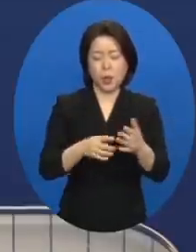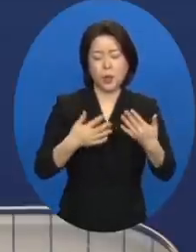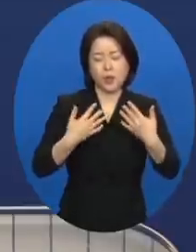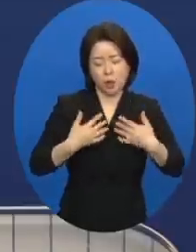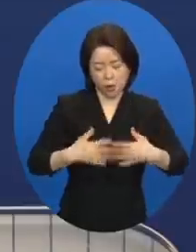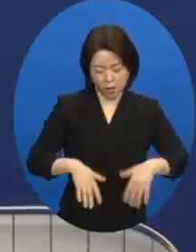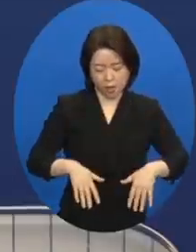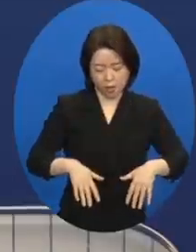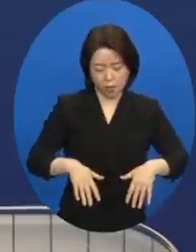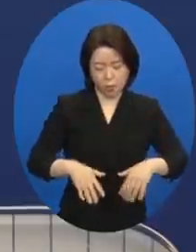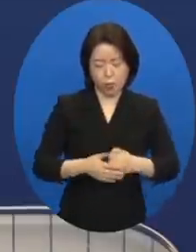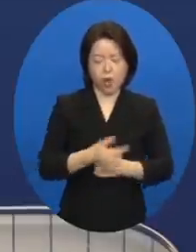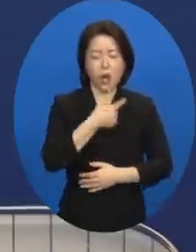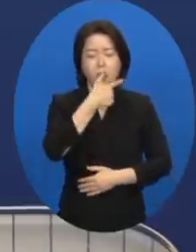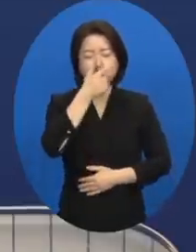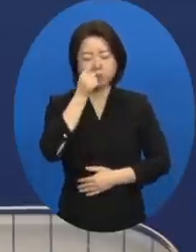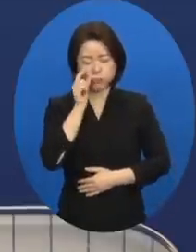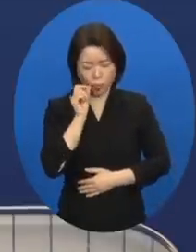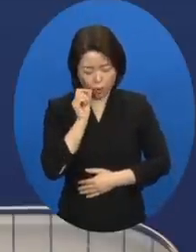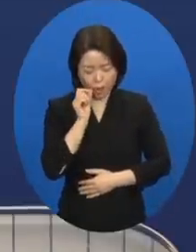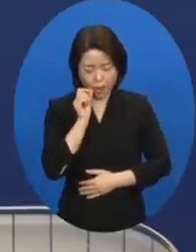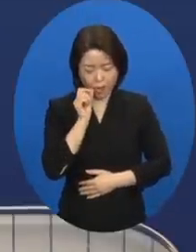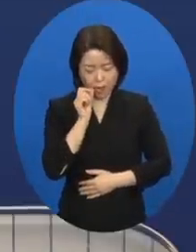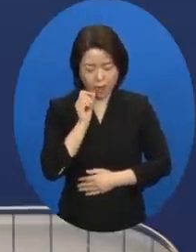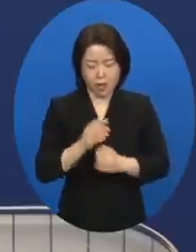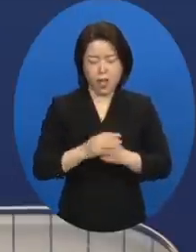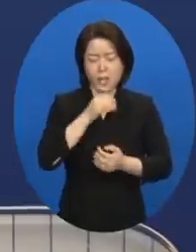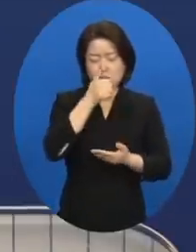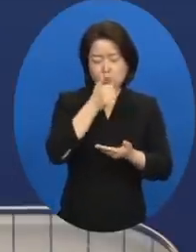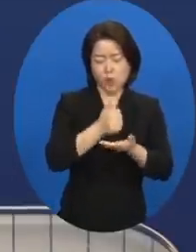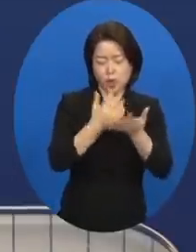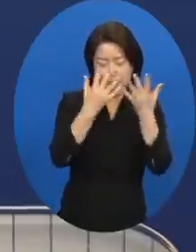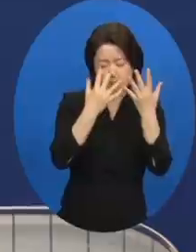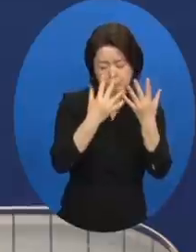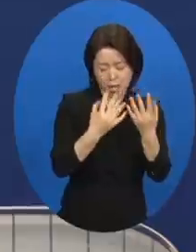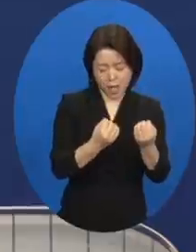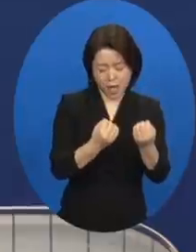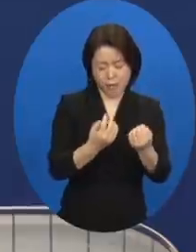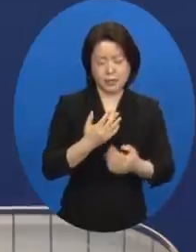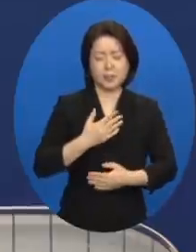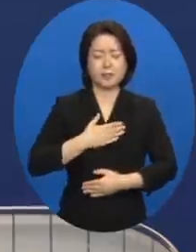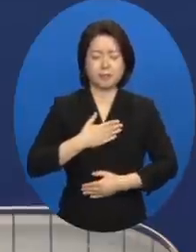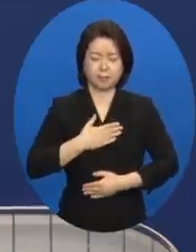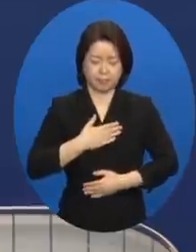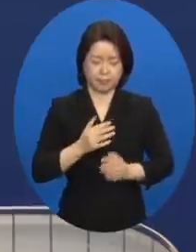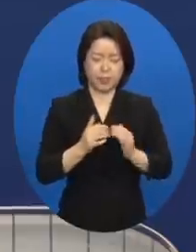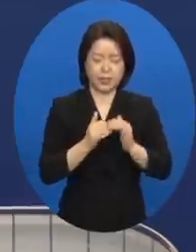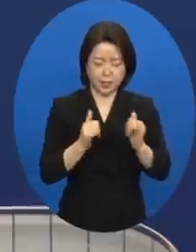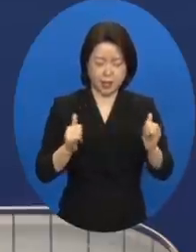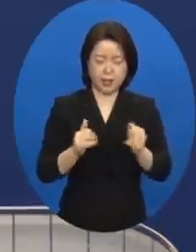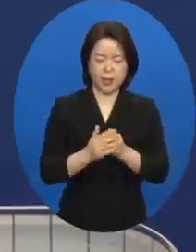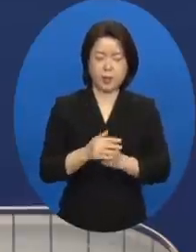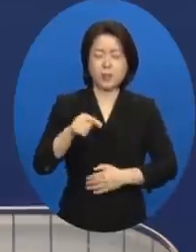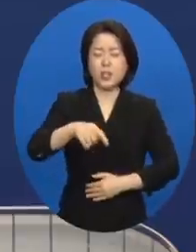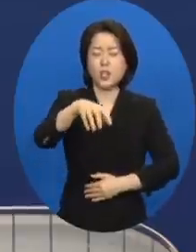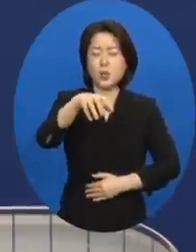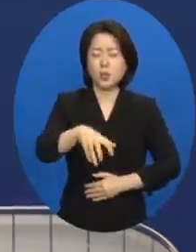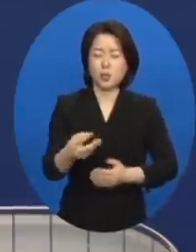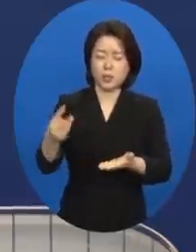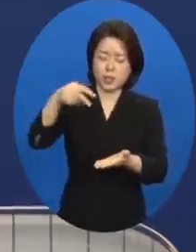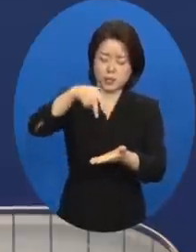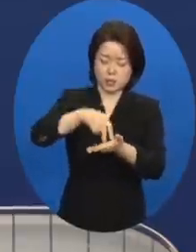연약하고 부족하고 죄 많은 사람을 여기에